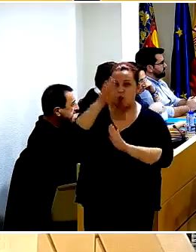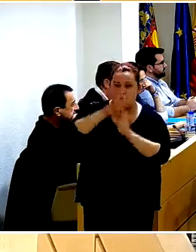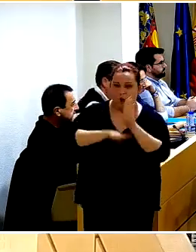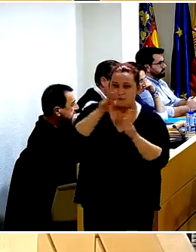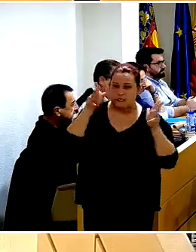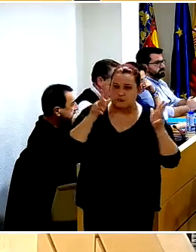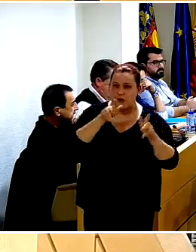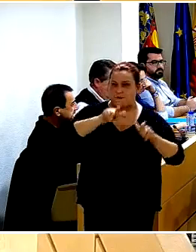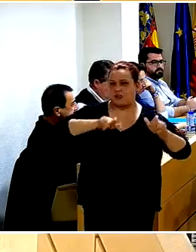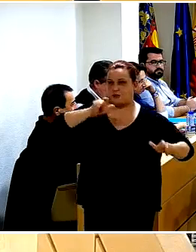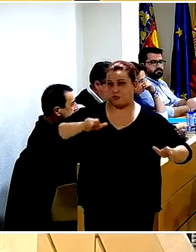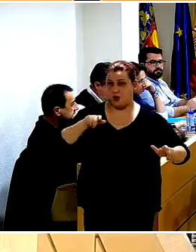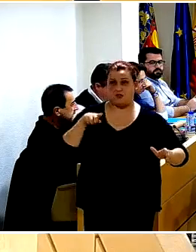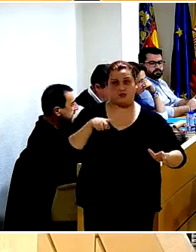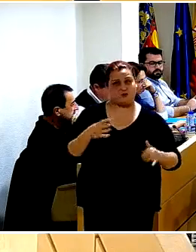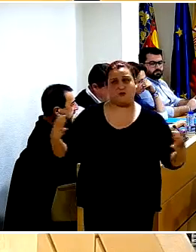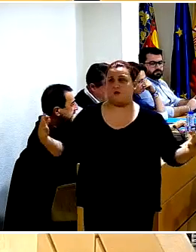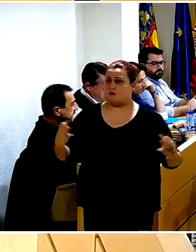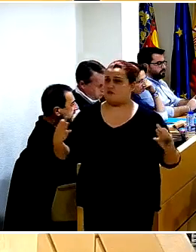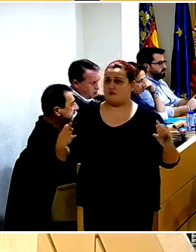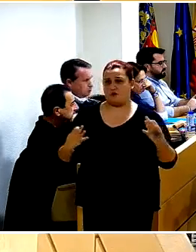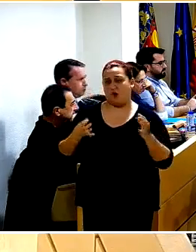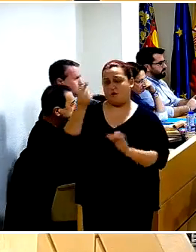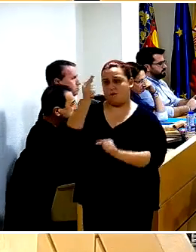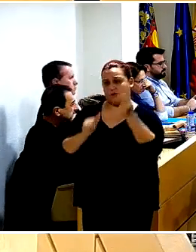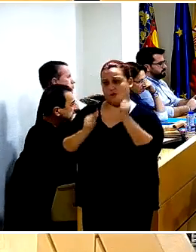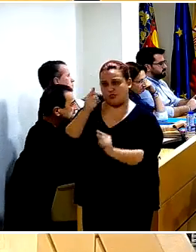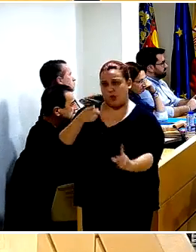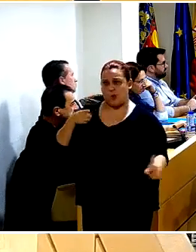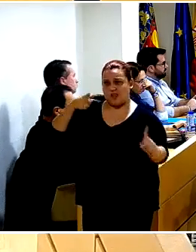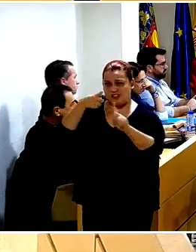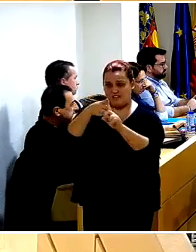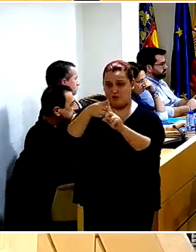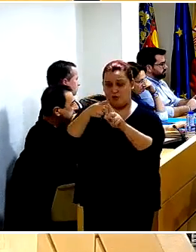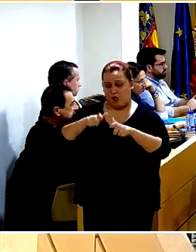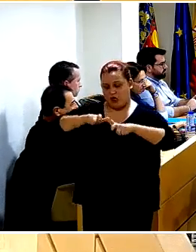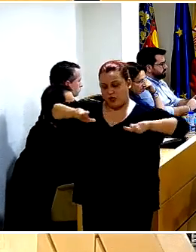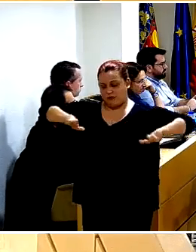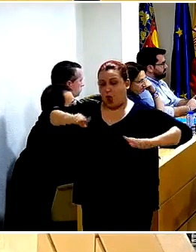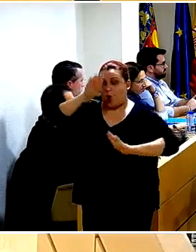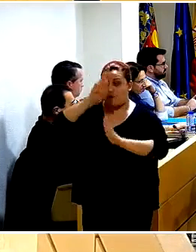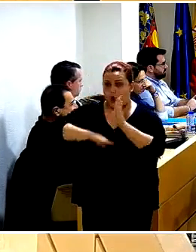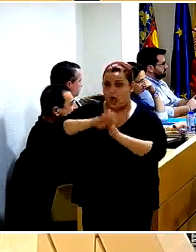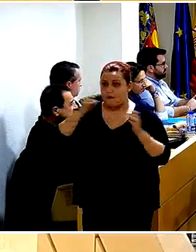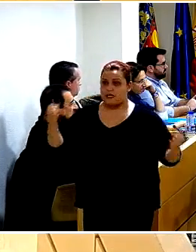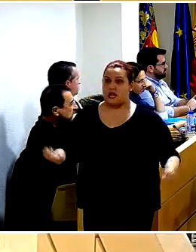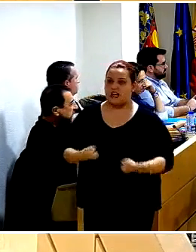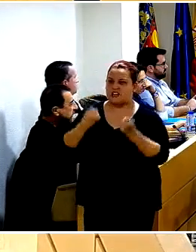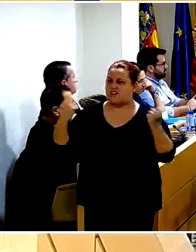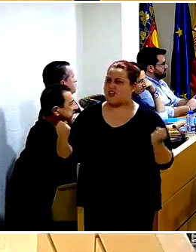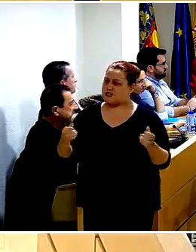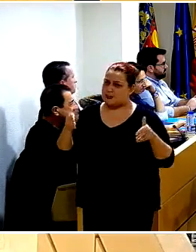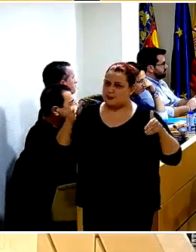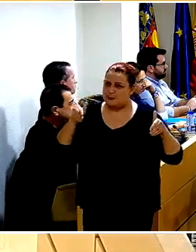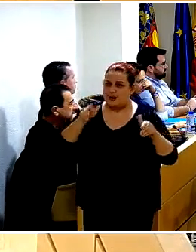això justament és el que fem en este pressupost. Hem incrementat molts programes i activitats dirigides a la ciutadania,